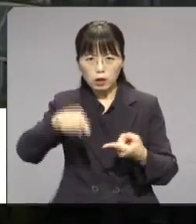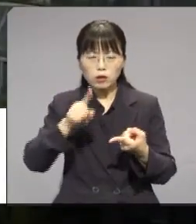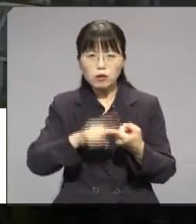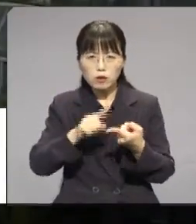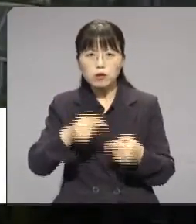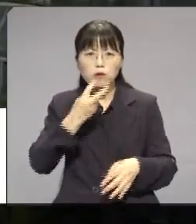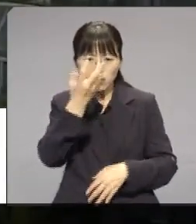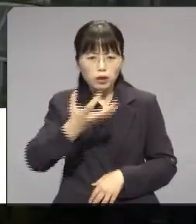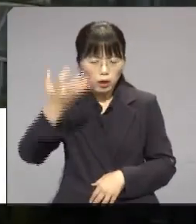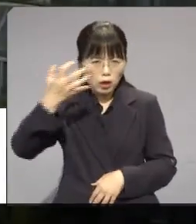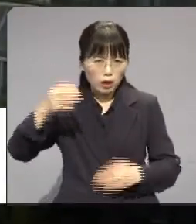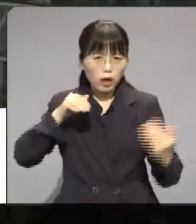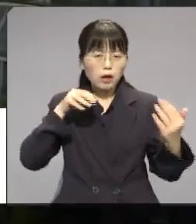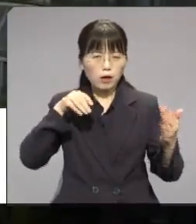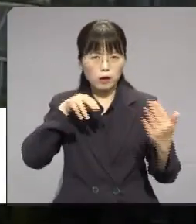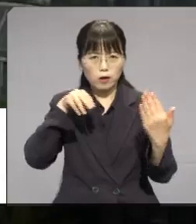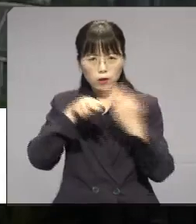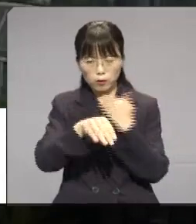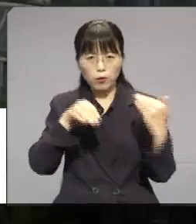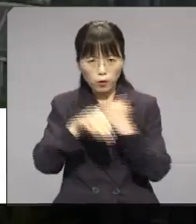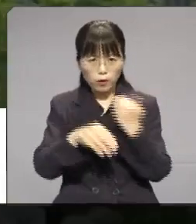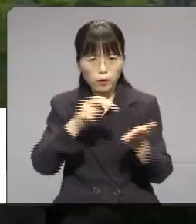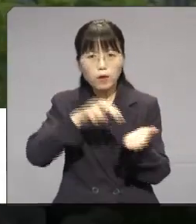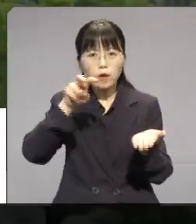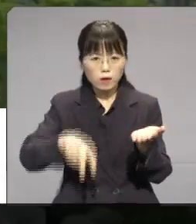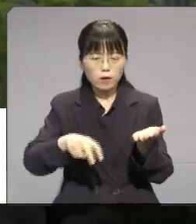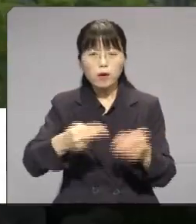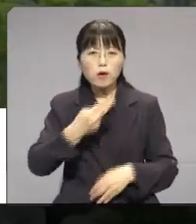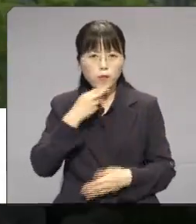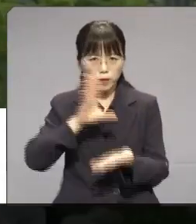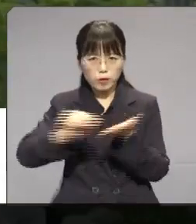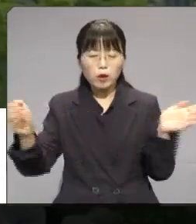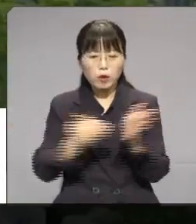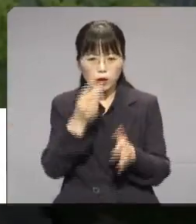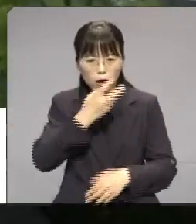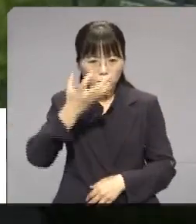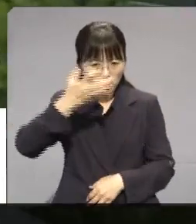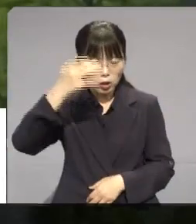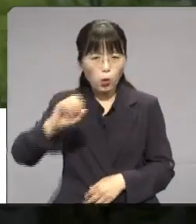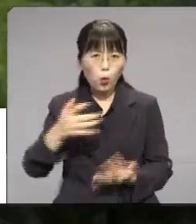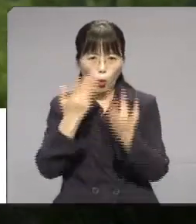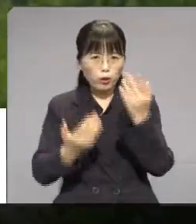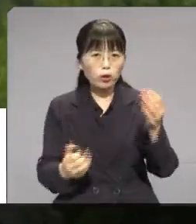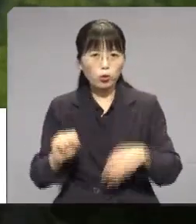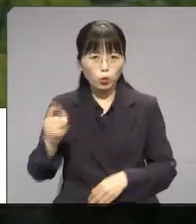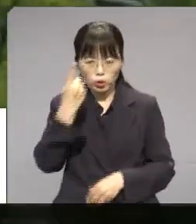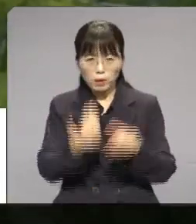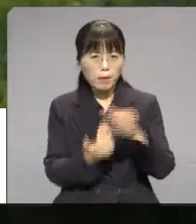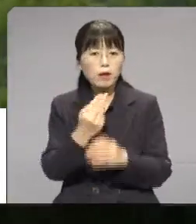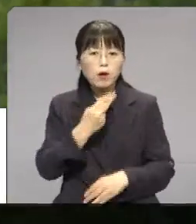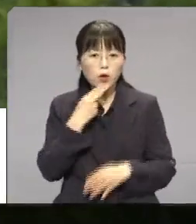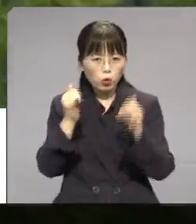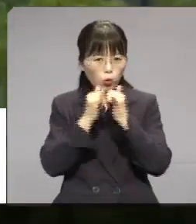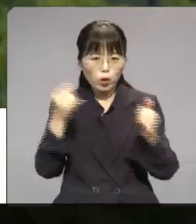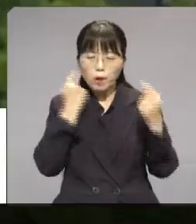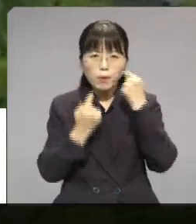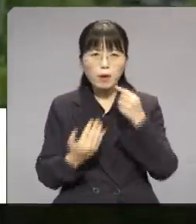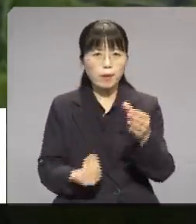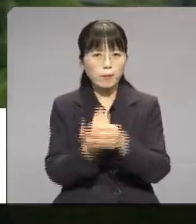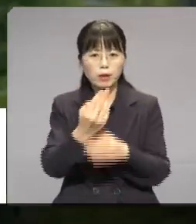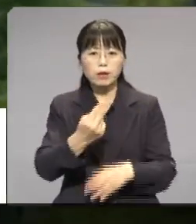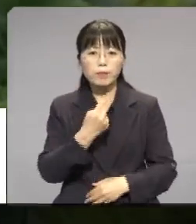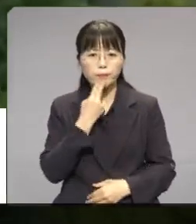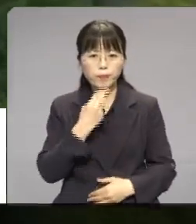상하선 양방향 열차가 무정차 통과했습니다. 연기는 화재로 인해 발생한 것은 아니었고 인명피해도